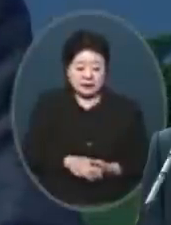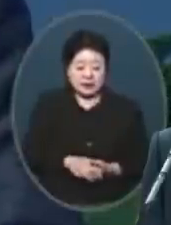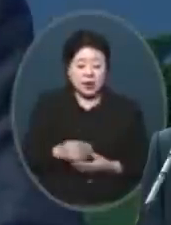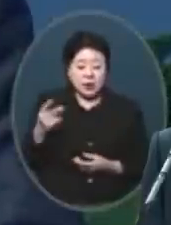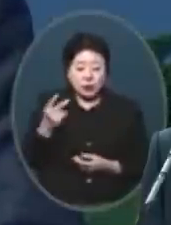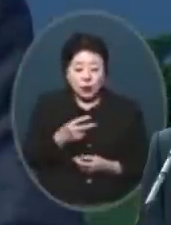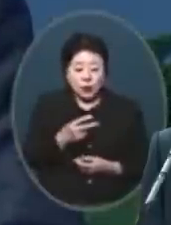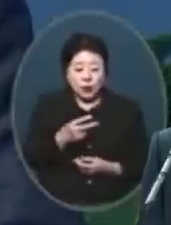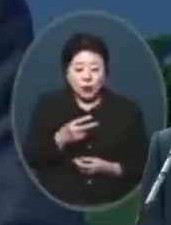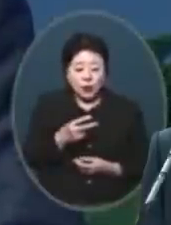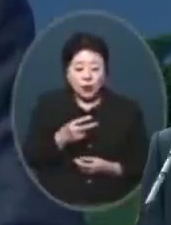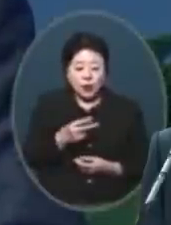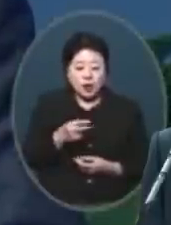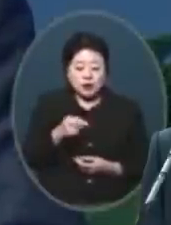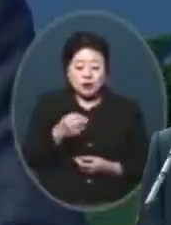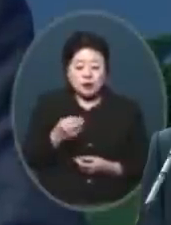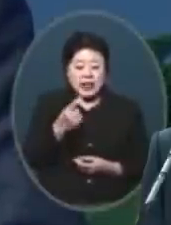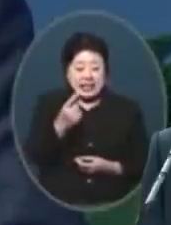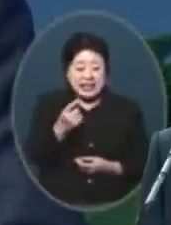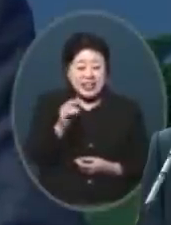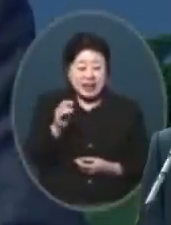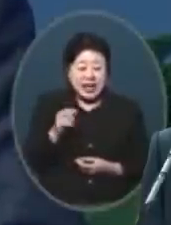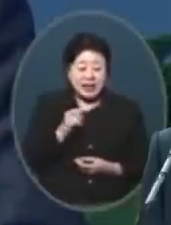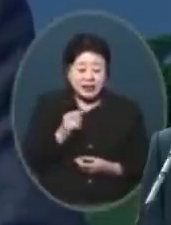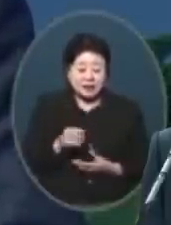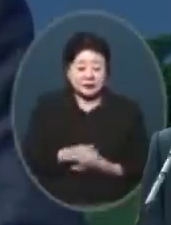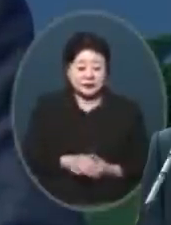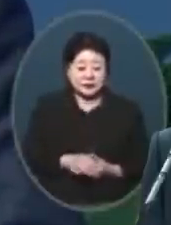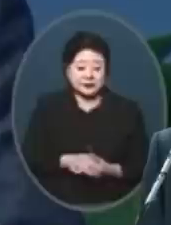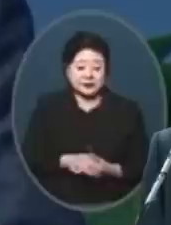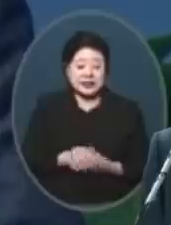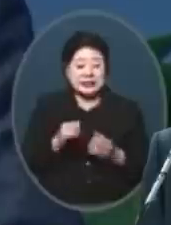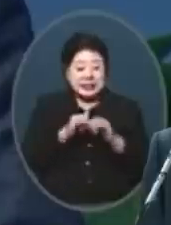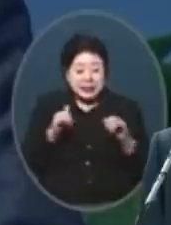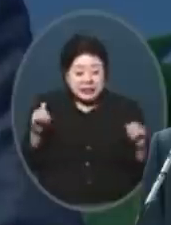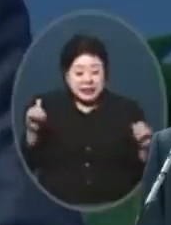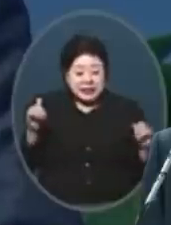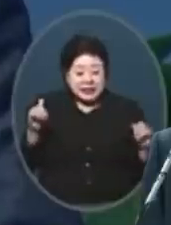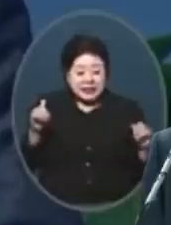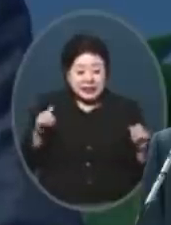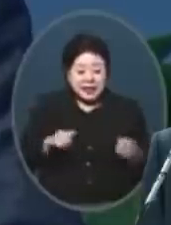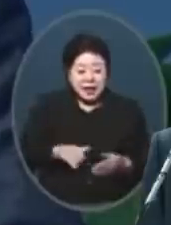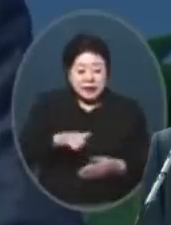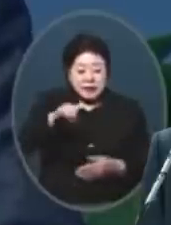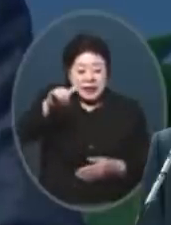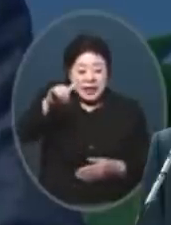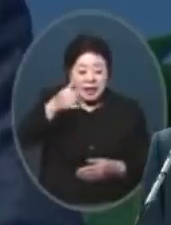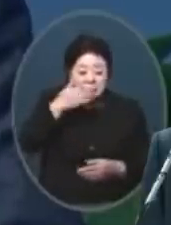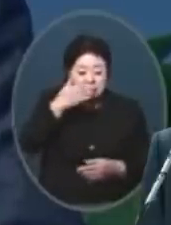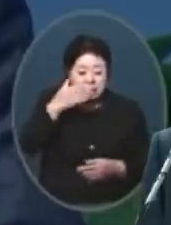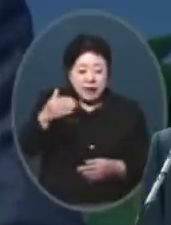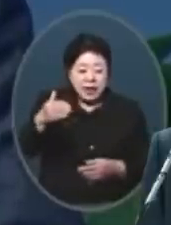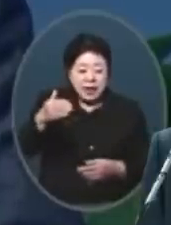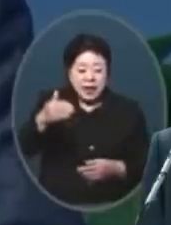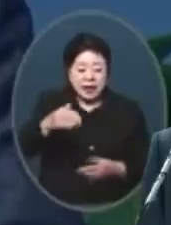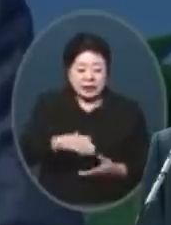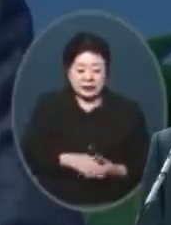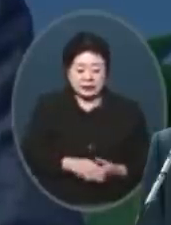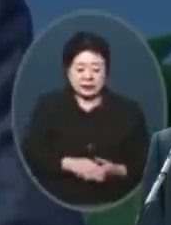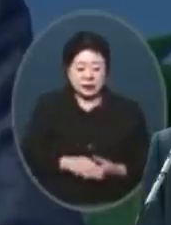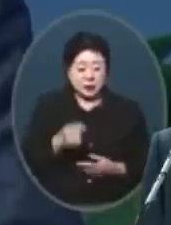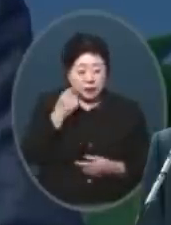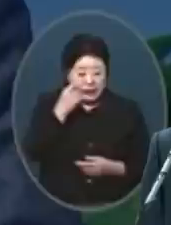그리고 또 1901년에는 인간의 비행을 가능케 하는 기계 조립은